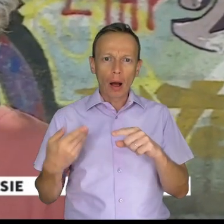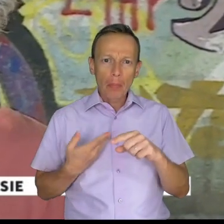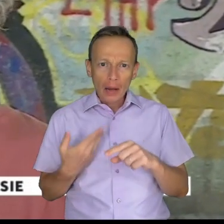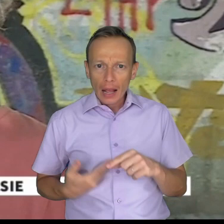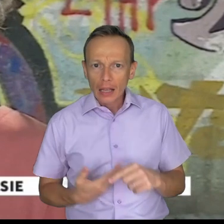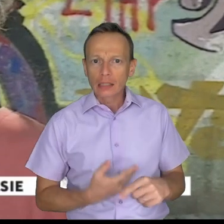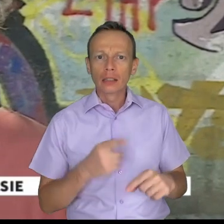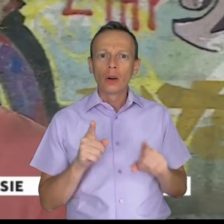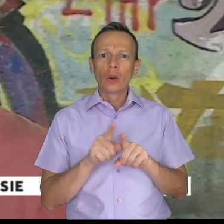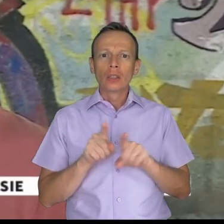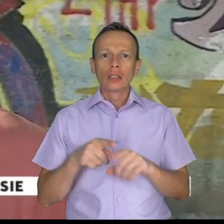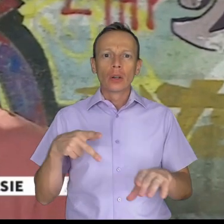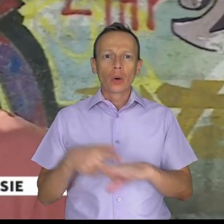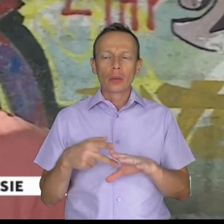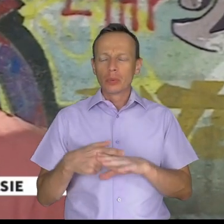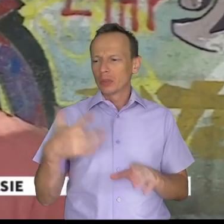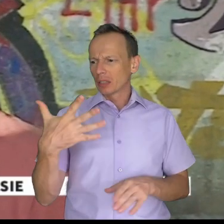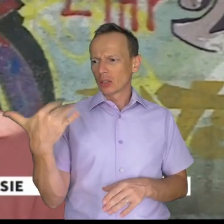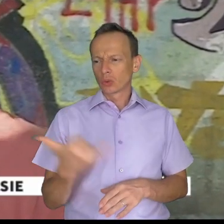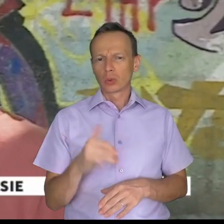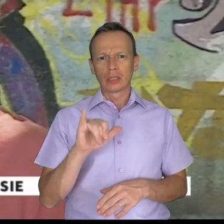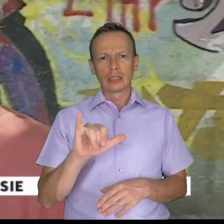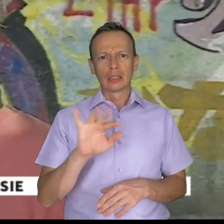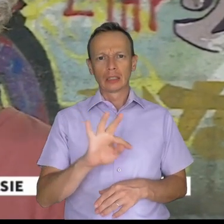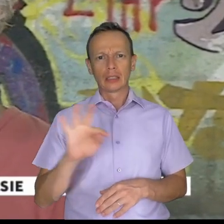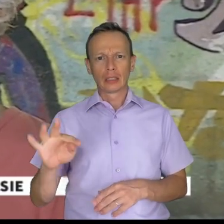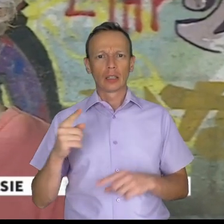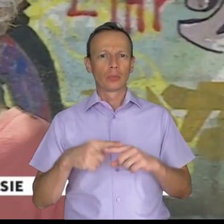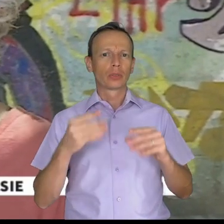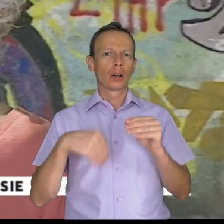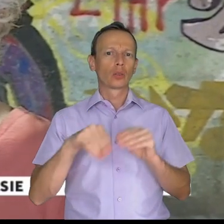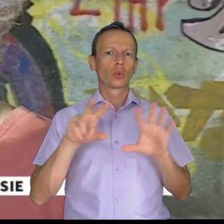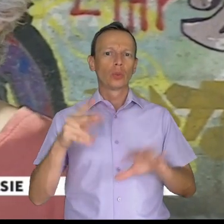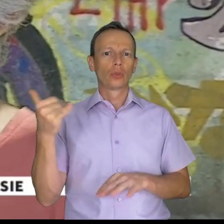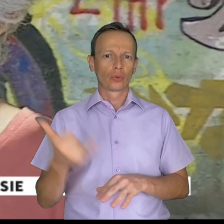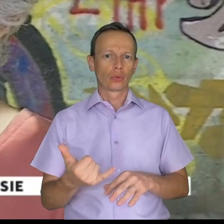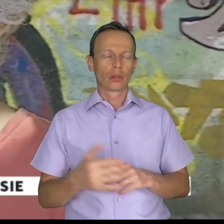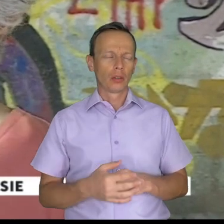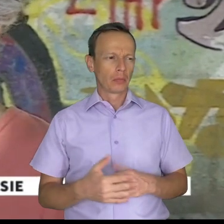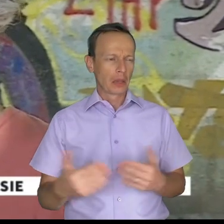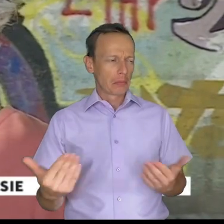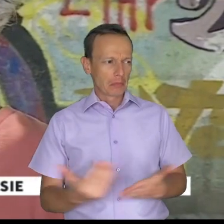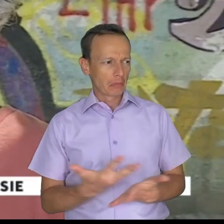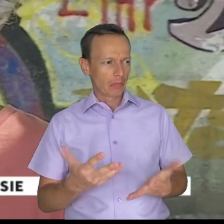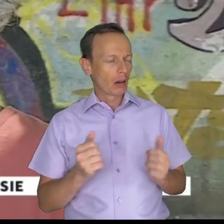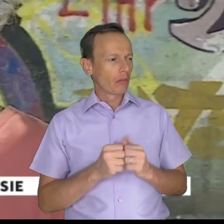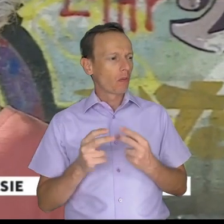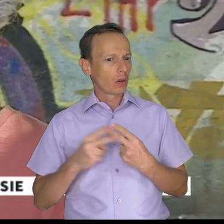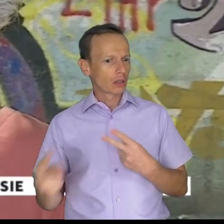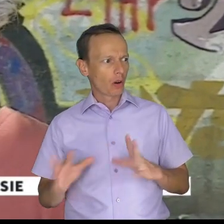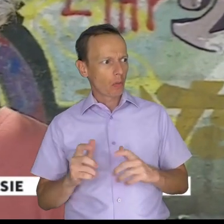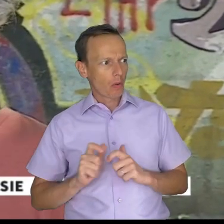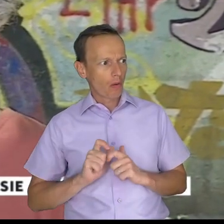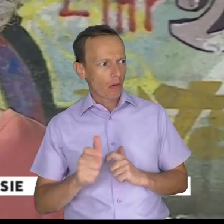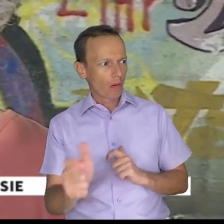plusieurs blessures. J'ai eu au début 5 jours d'ITT, ensuite 8 jours supplémentaires. Qu'est-ce qui s'est passé par